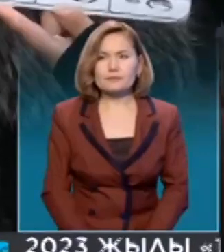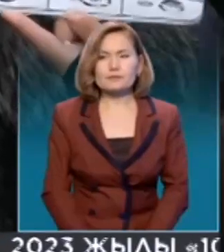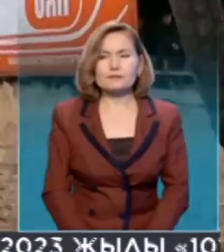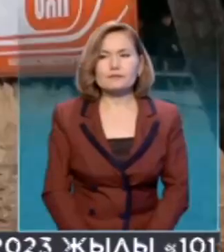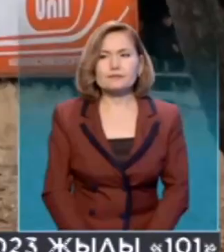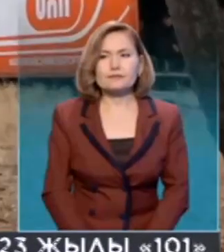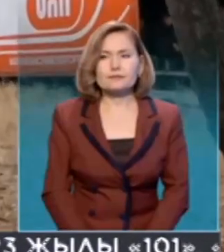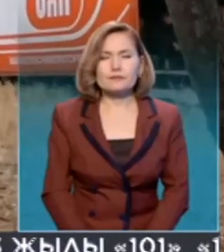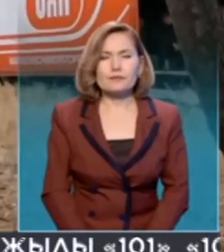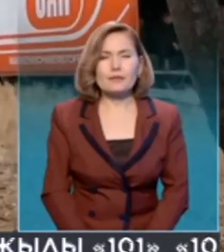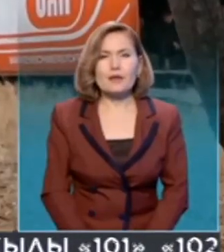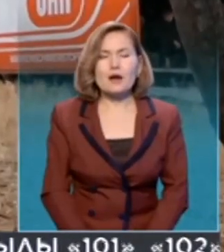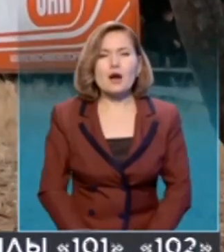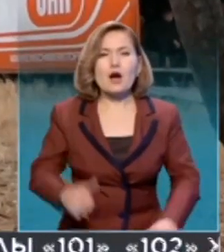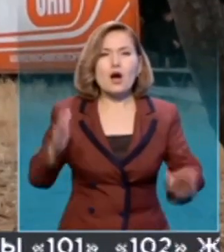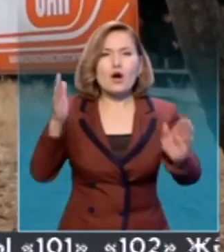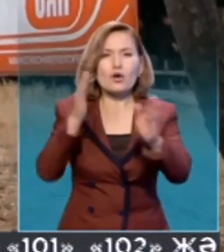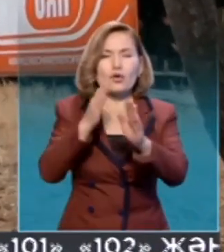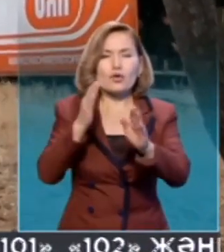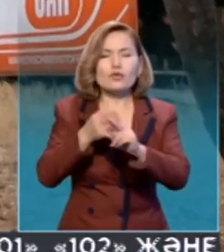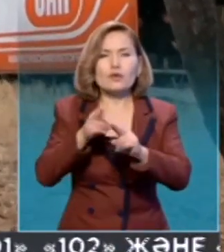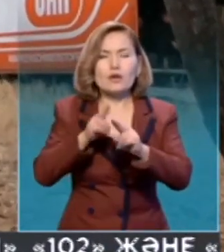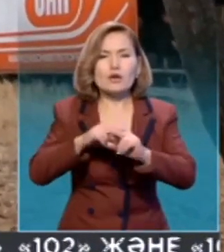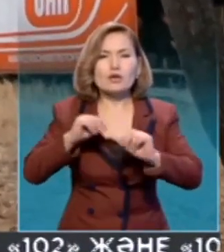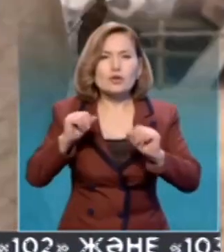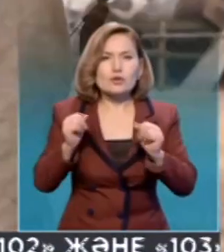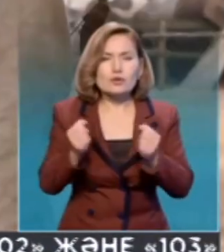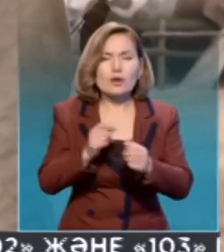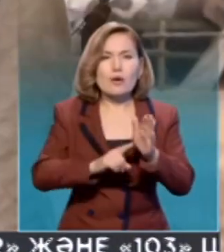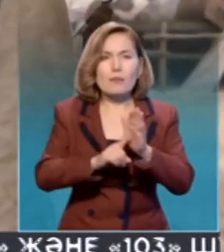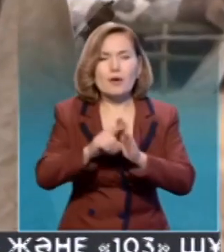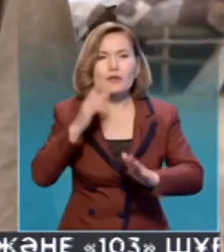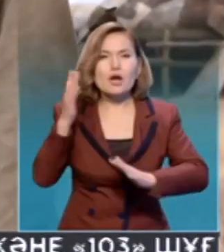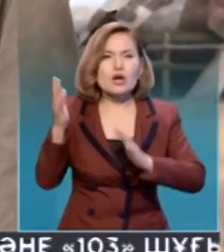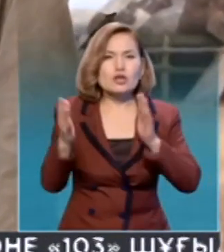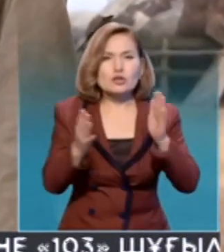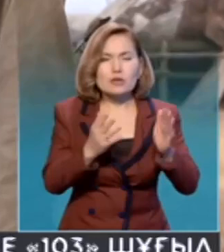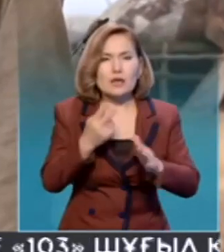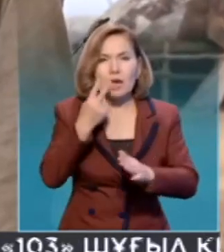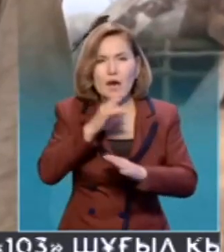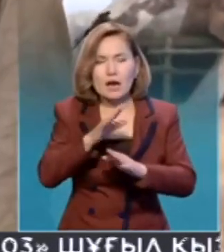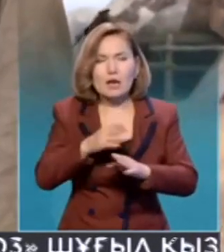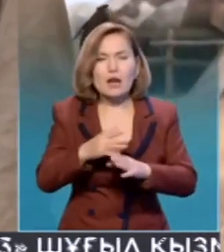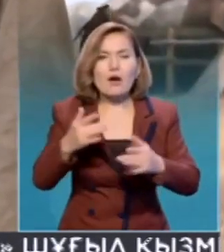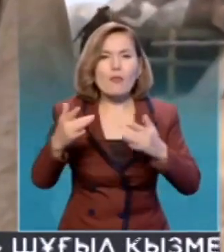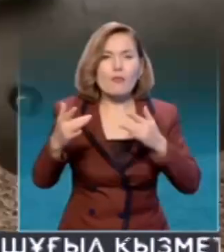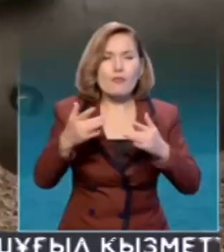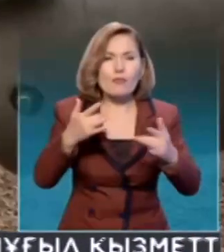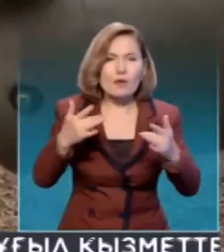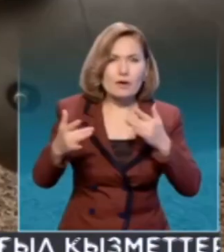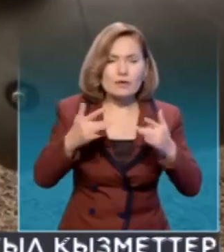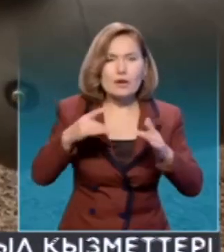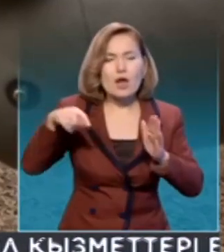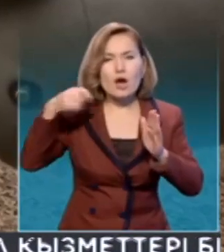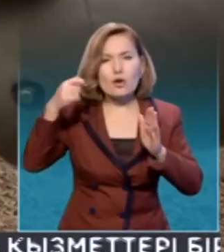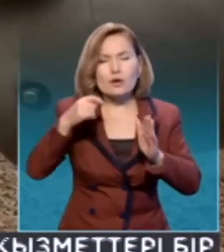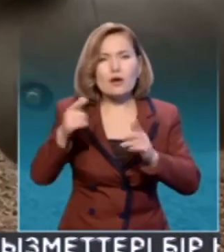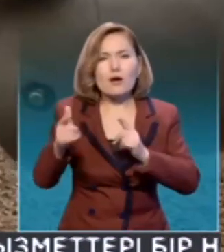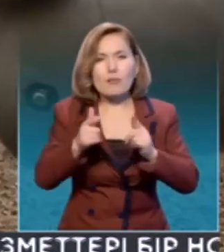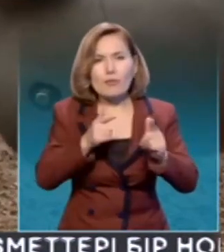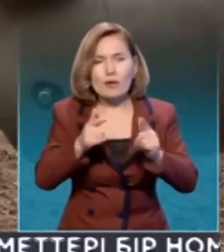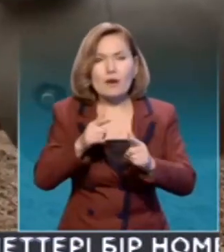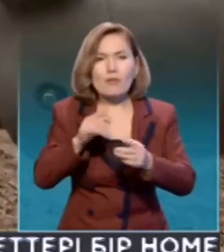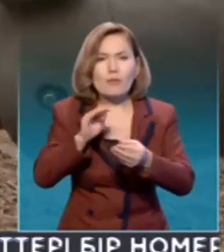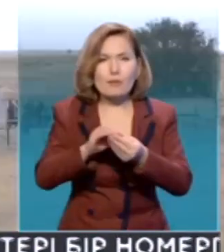2-12-14-2-1 Күн райы күрт суытып, аспанды бұлт қаптап, ақыра соққан желге қарамастан түсіру тобының жұмысы қызу. Себебі сериалдағы